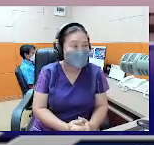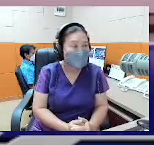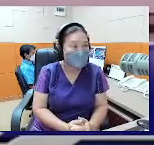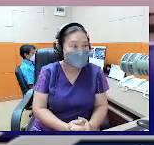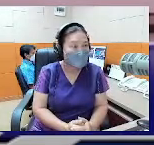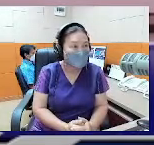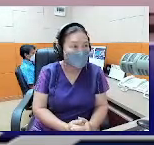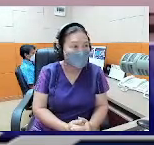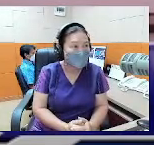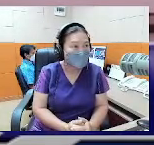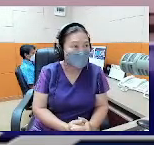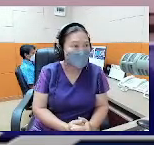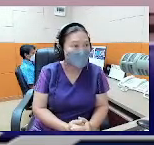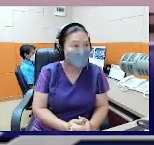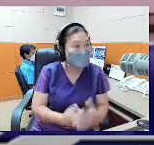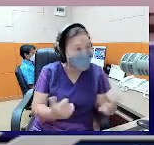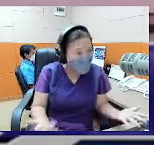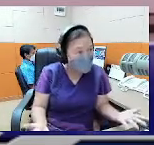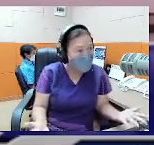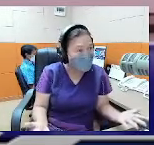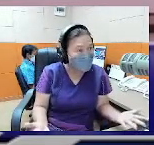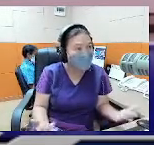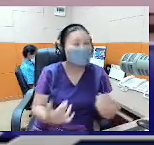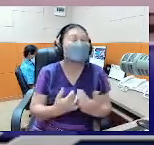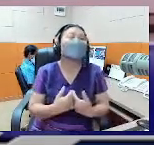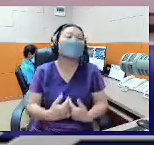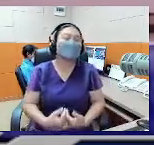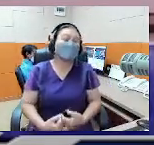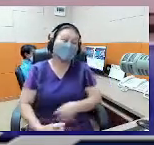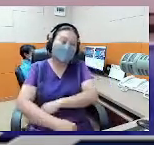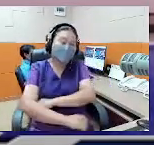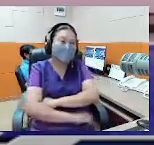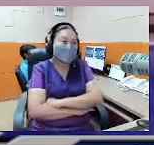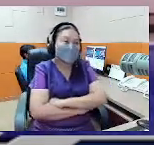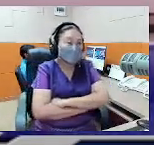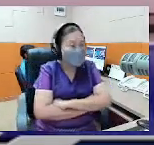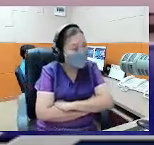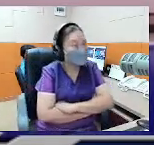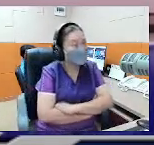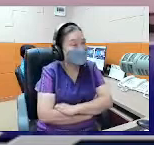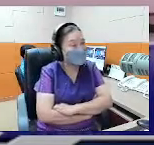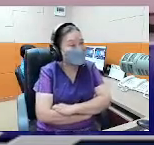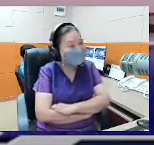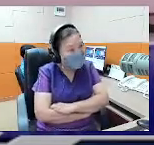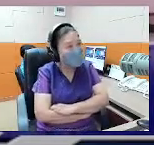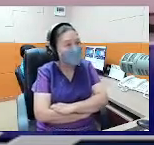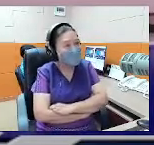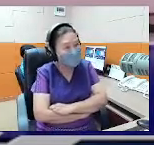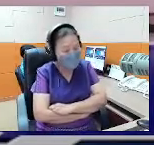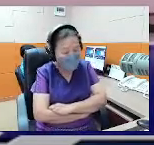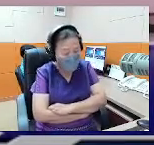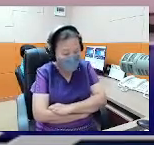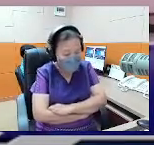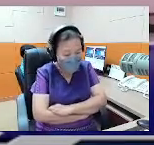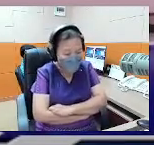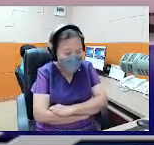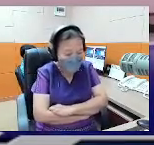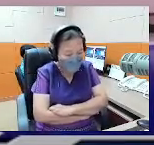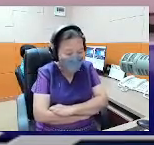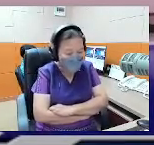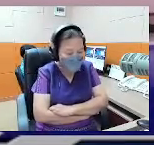ได้เนี่ยไม่จำเป็นจะต้องเป็น มุสลิม ซามุสลิมไม่ค่ะไทยพุทธก็ได้คริสเตียนก็ได้นะคะทุกศาสน